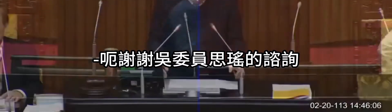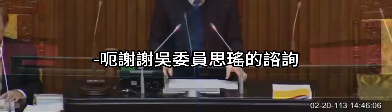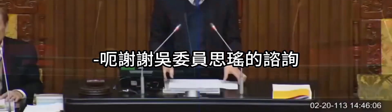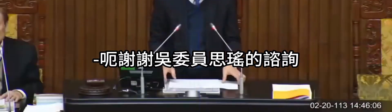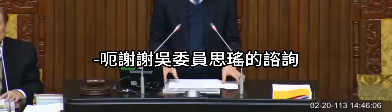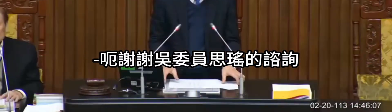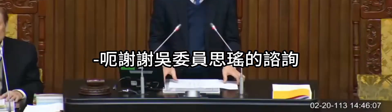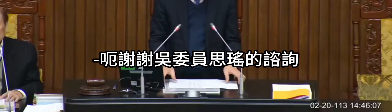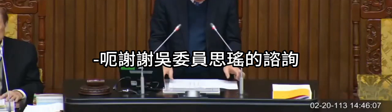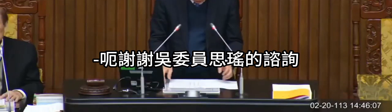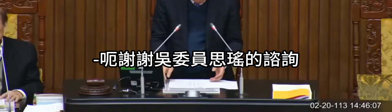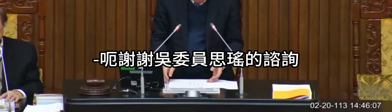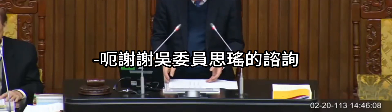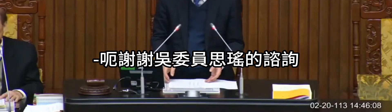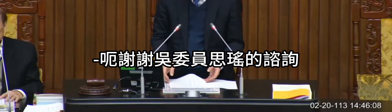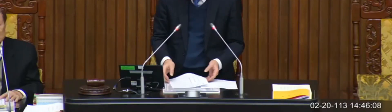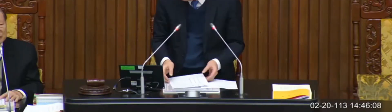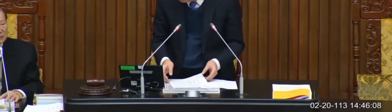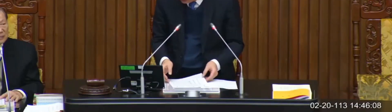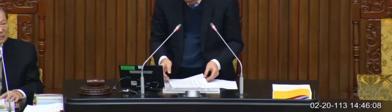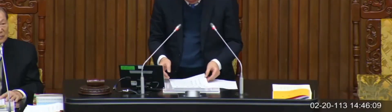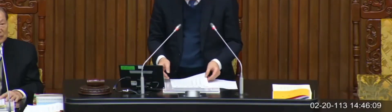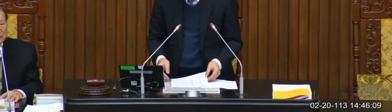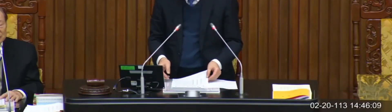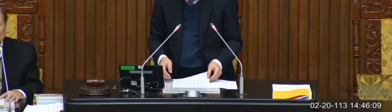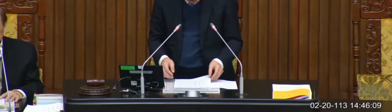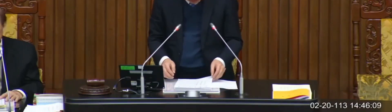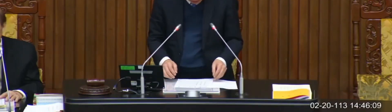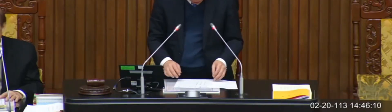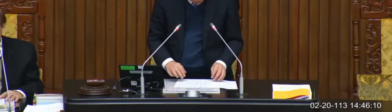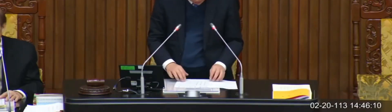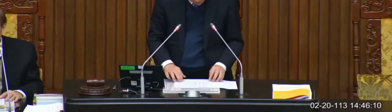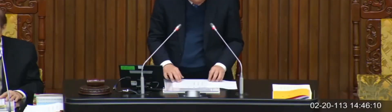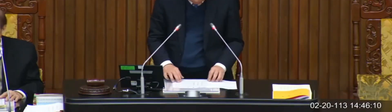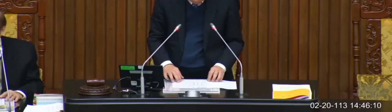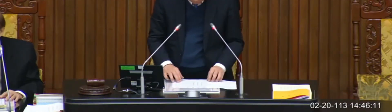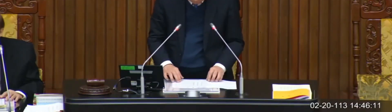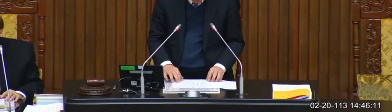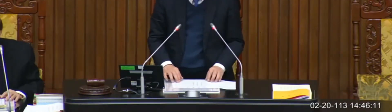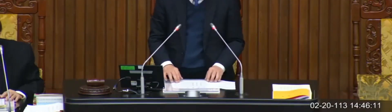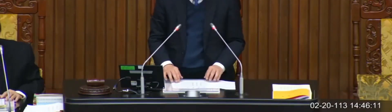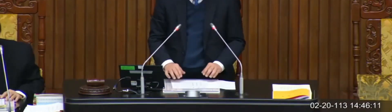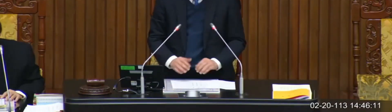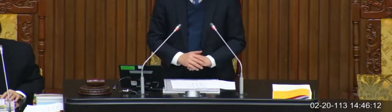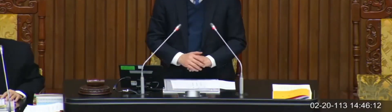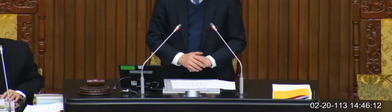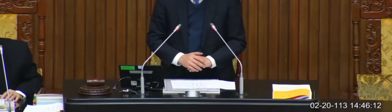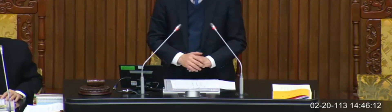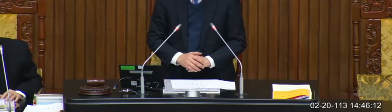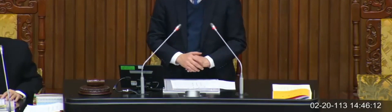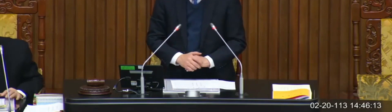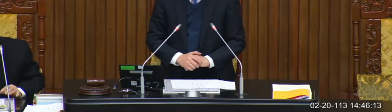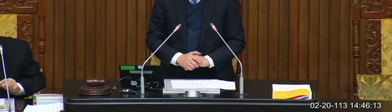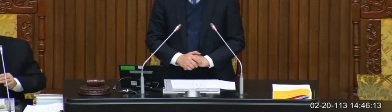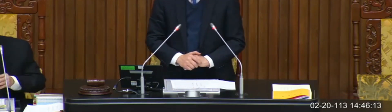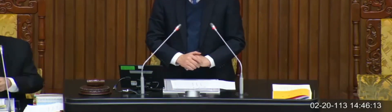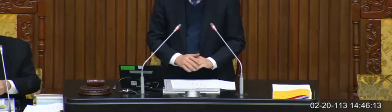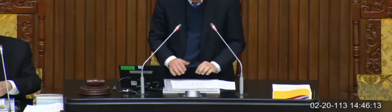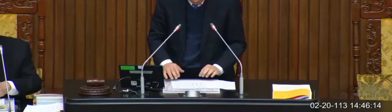谢谢吴委员思瑶的质询，谢谢。接下来我们请副委员昆奇。